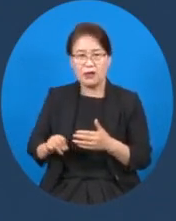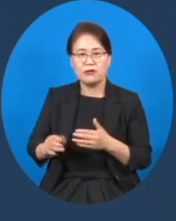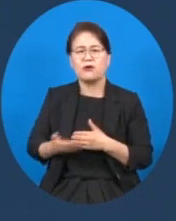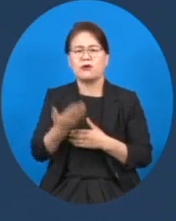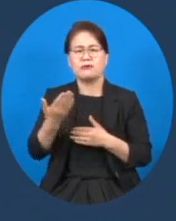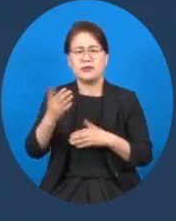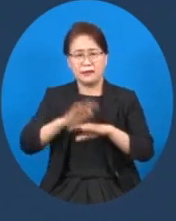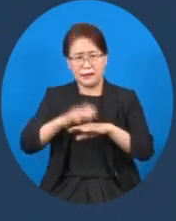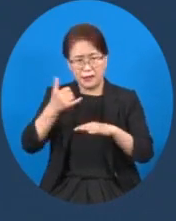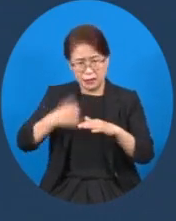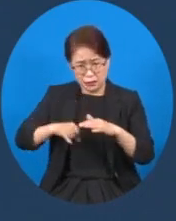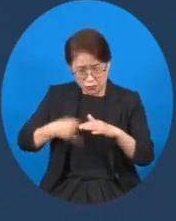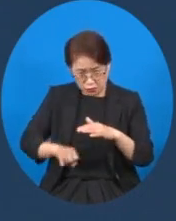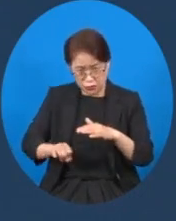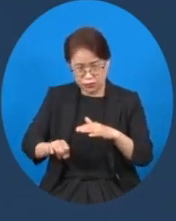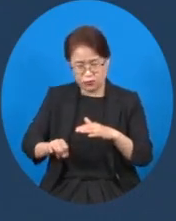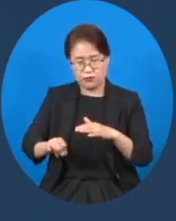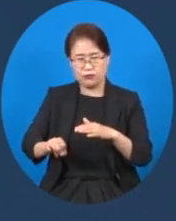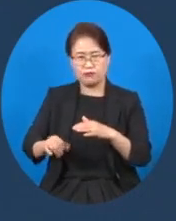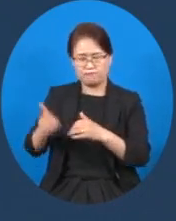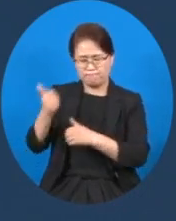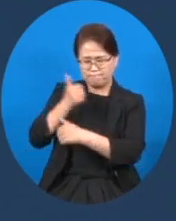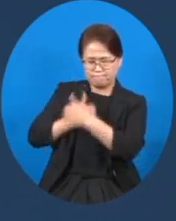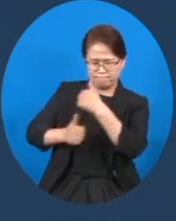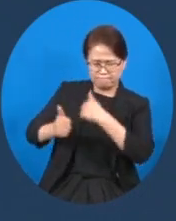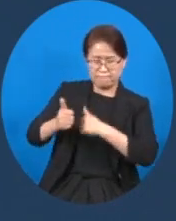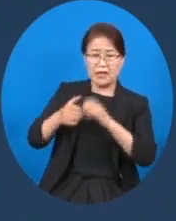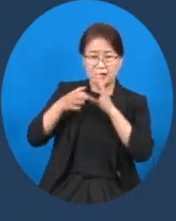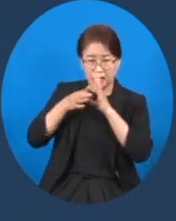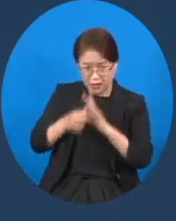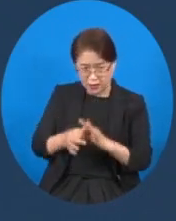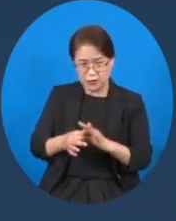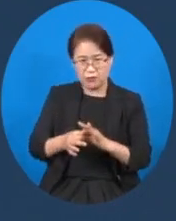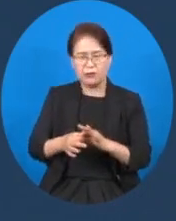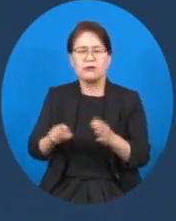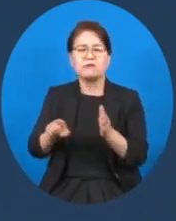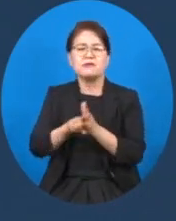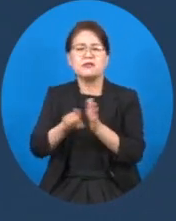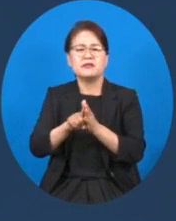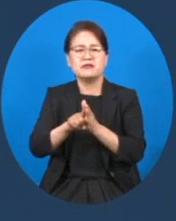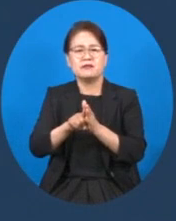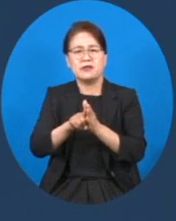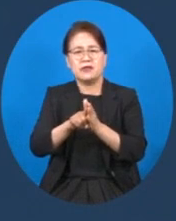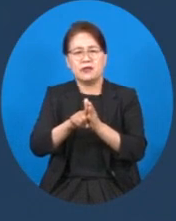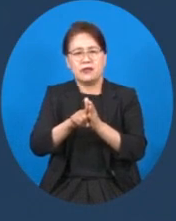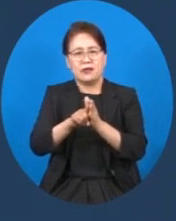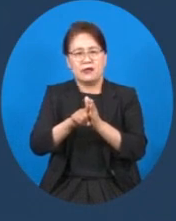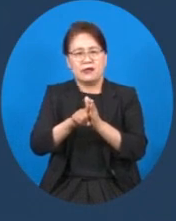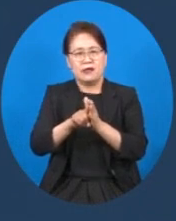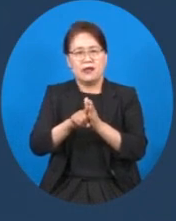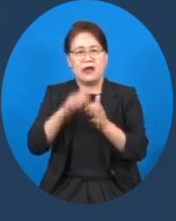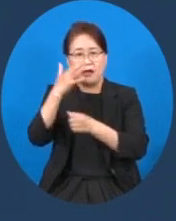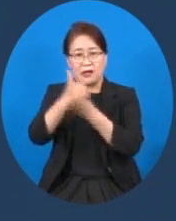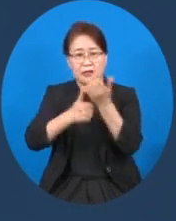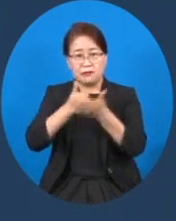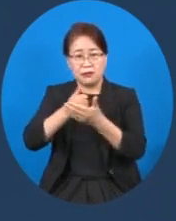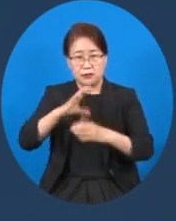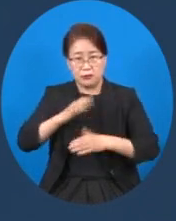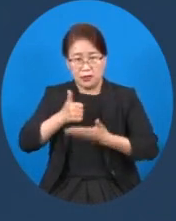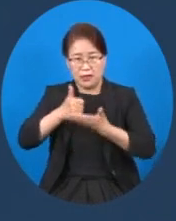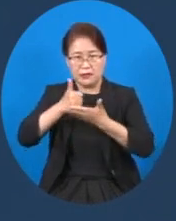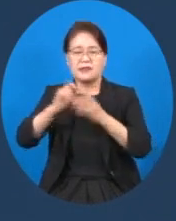여러분의 아들이 낳은 또 여러분의 그 자녀 손주들까지 믿음의 3대가 하나님을 경외하는 삶을